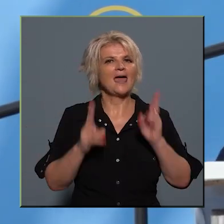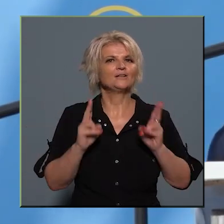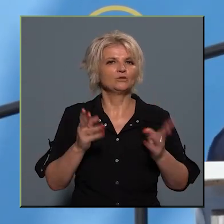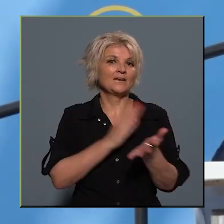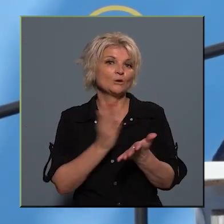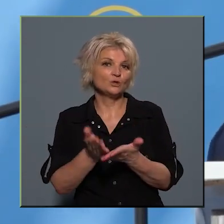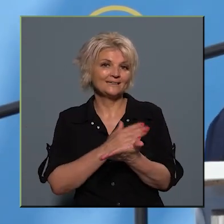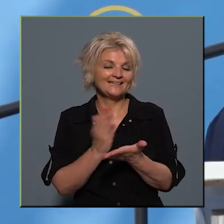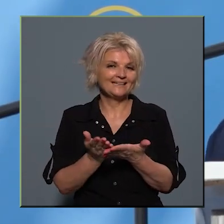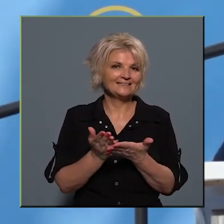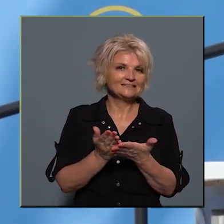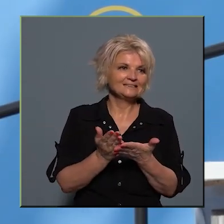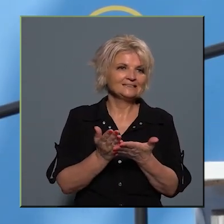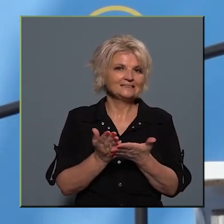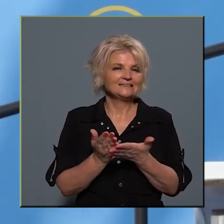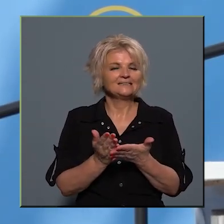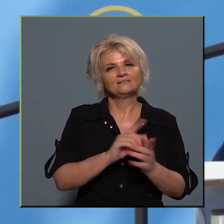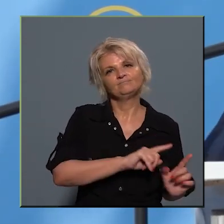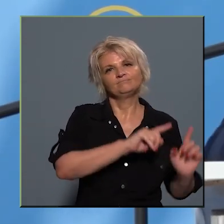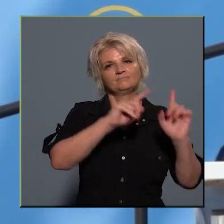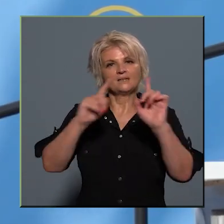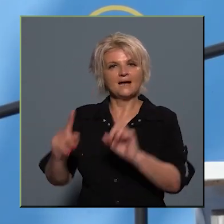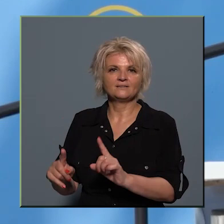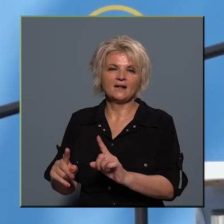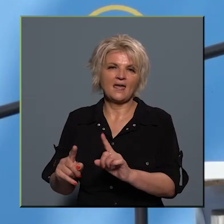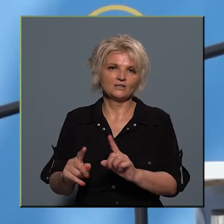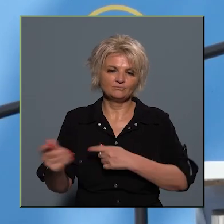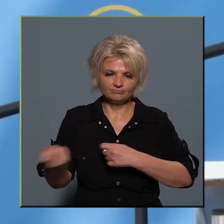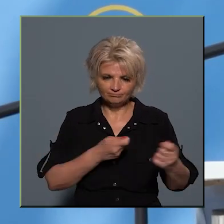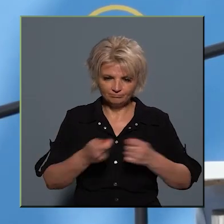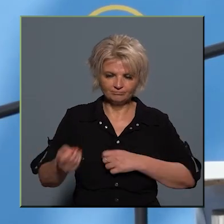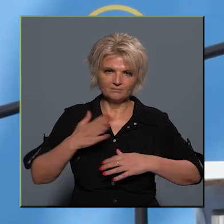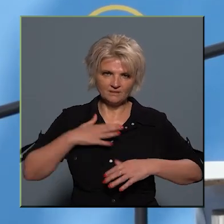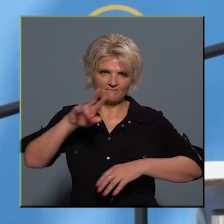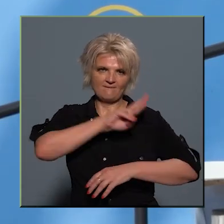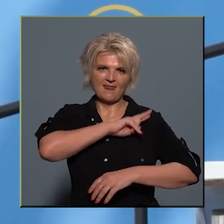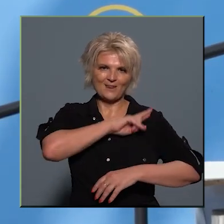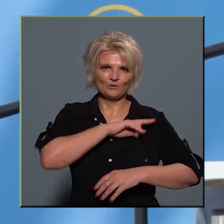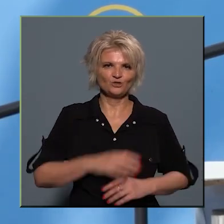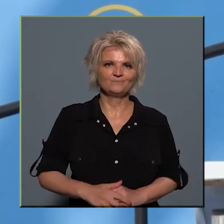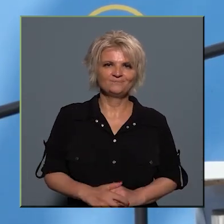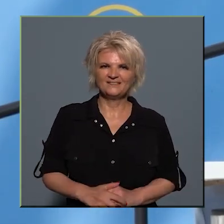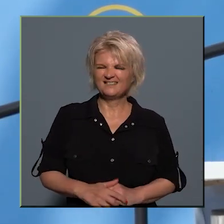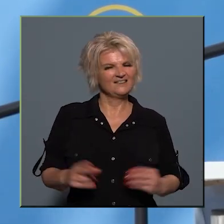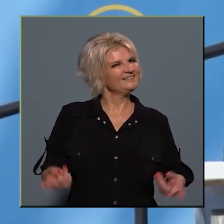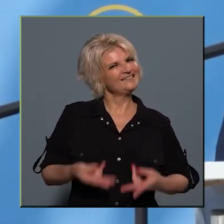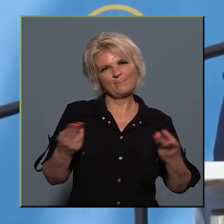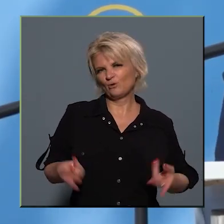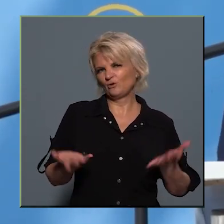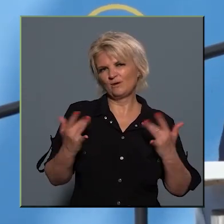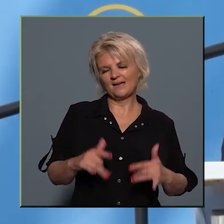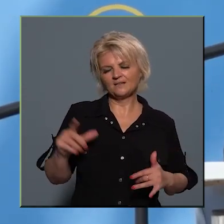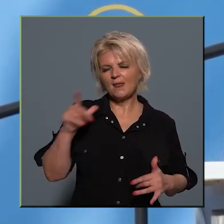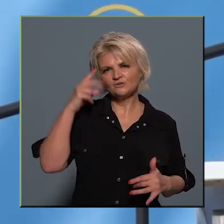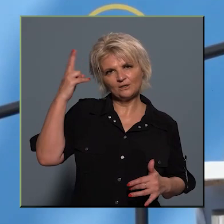közötti erőtér és átállásnak a levezényléséért vagyunk felelősek. Ugye nem könnyű a helyzetünk, hiszen a Repsény úr kiemelte,